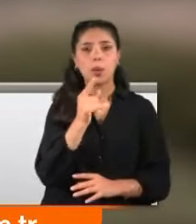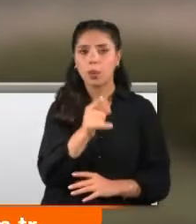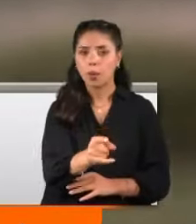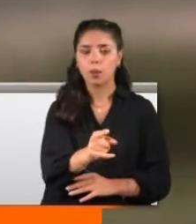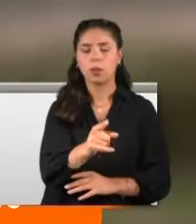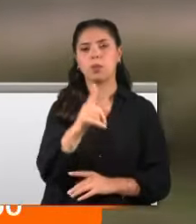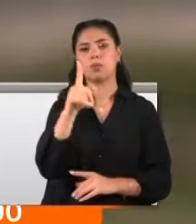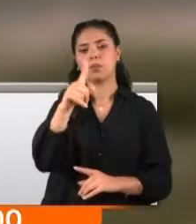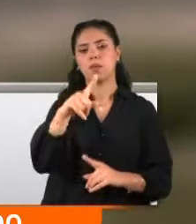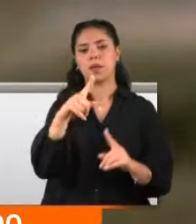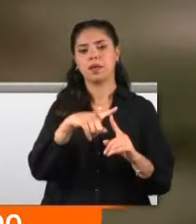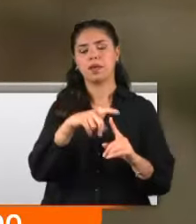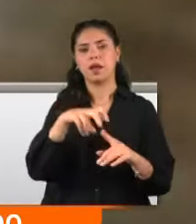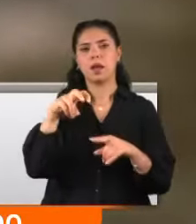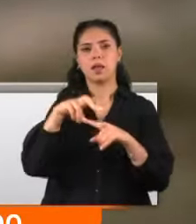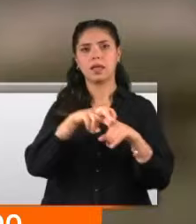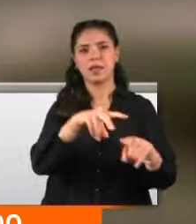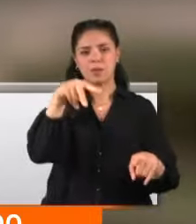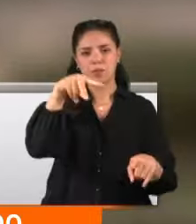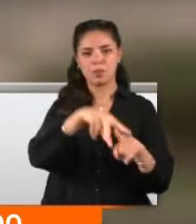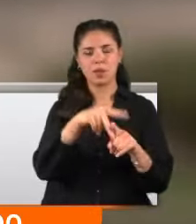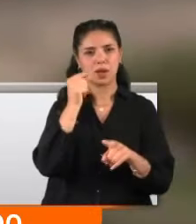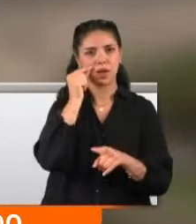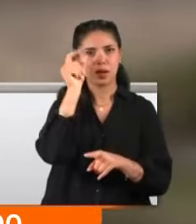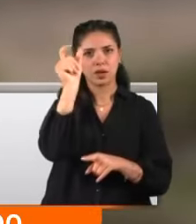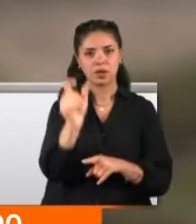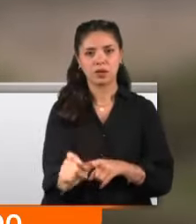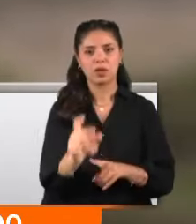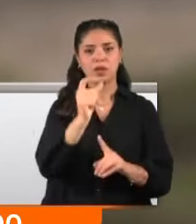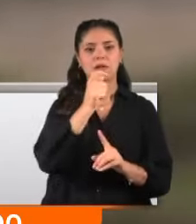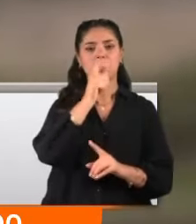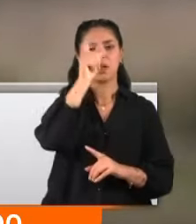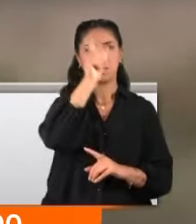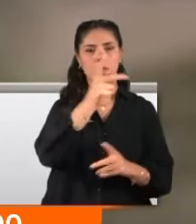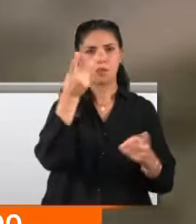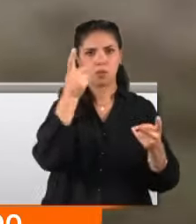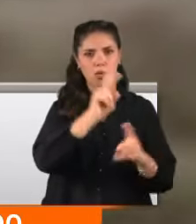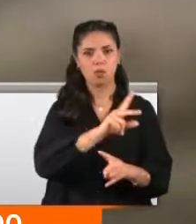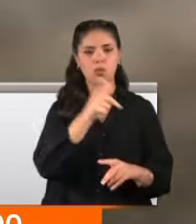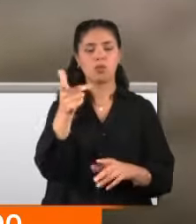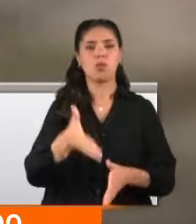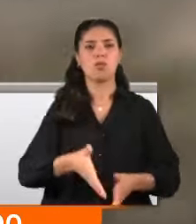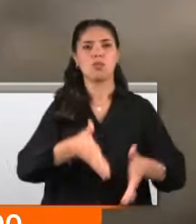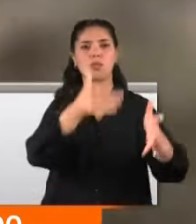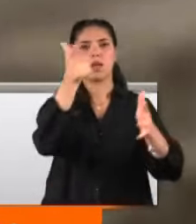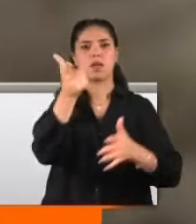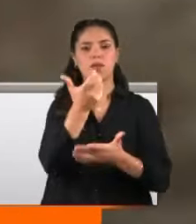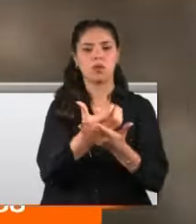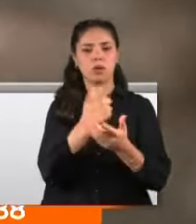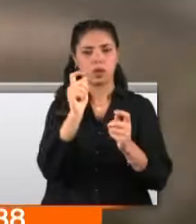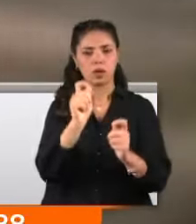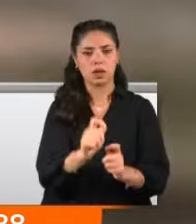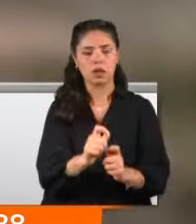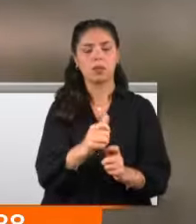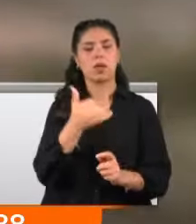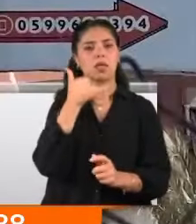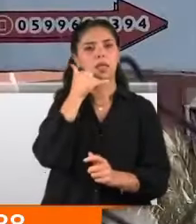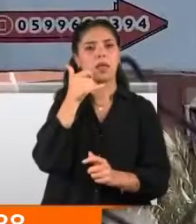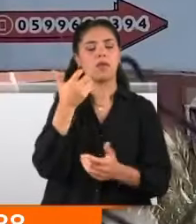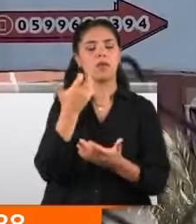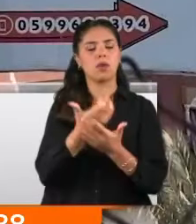kuzeyindeki teleferiye binen bir kişi Haniye'nin şehit edildiği binayı görüntüledi. Olay yeri cep telefonu kamerasına uzaktan böyle